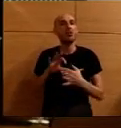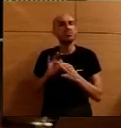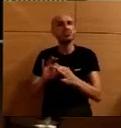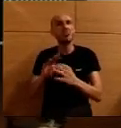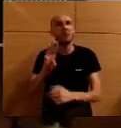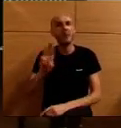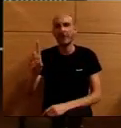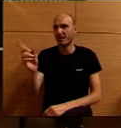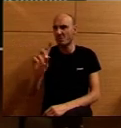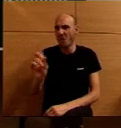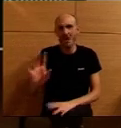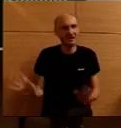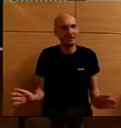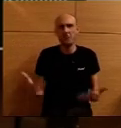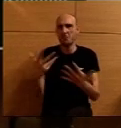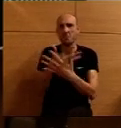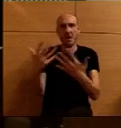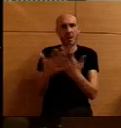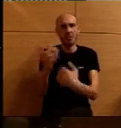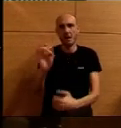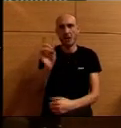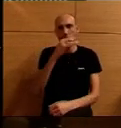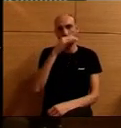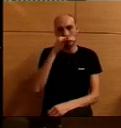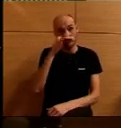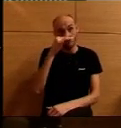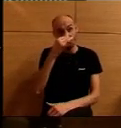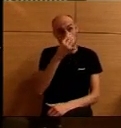fer-ho tot en una bola, no és el mateix. I la segona,